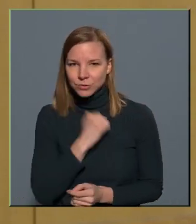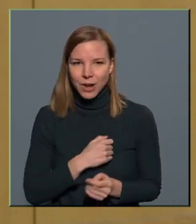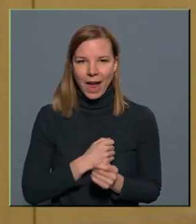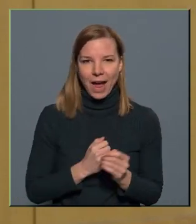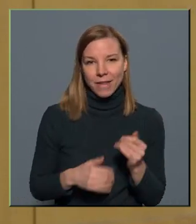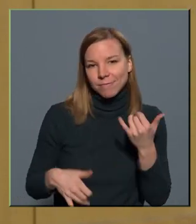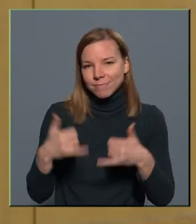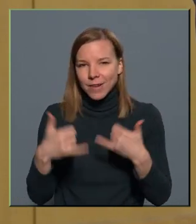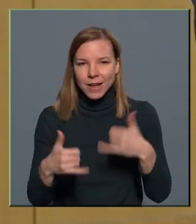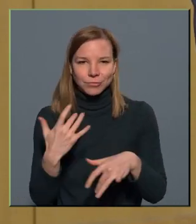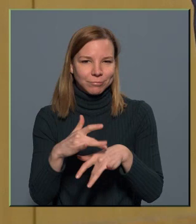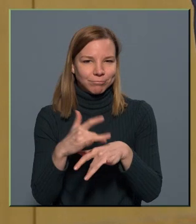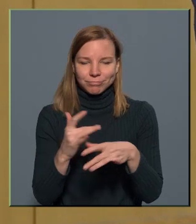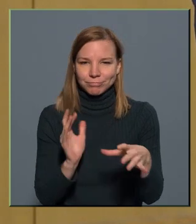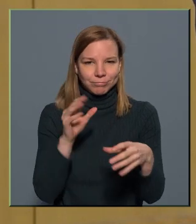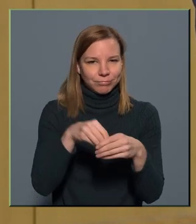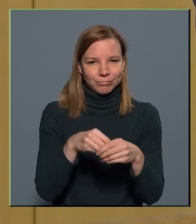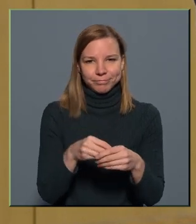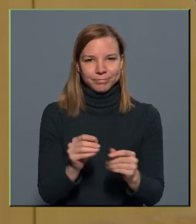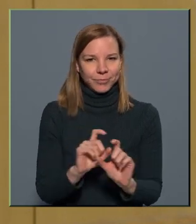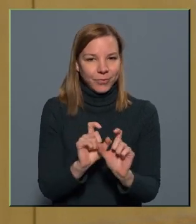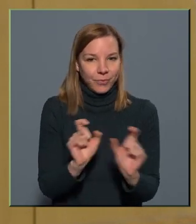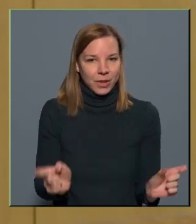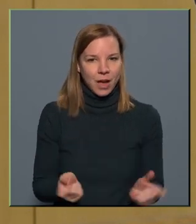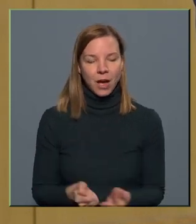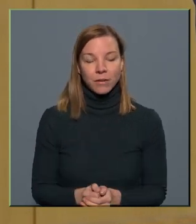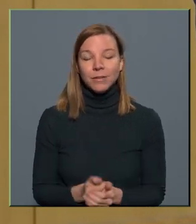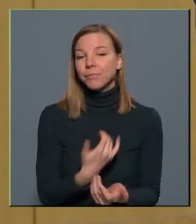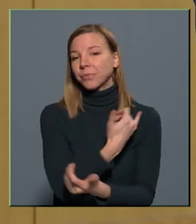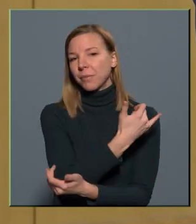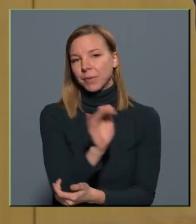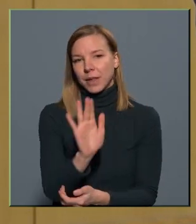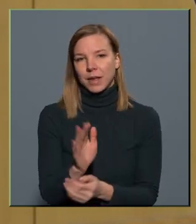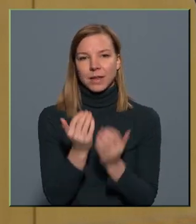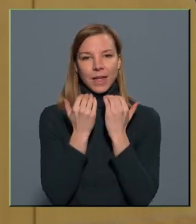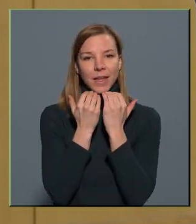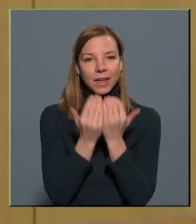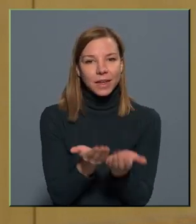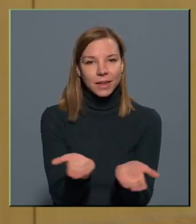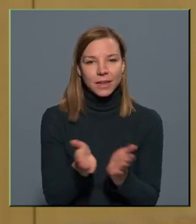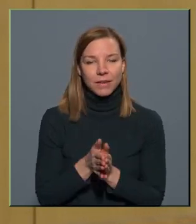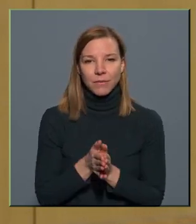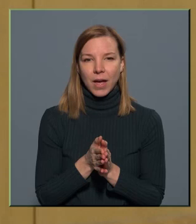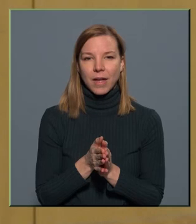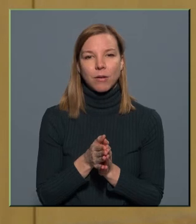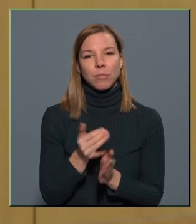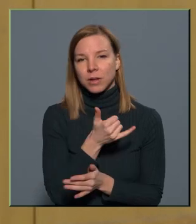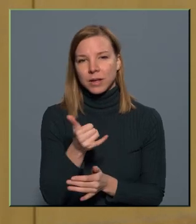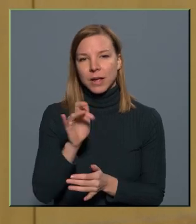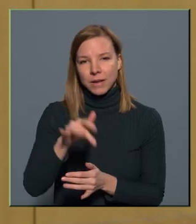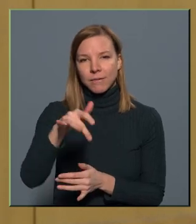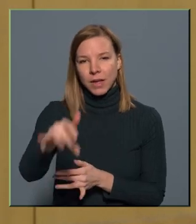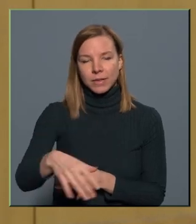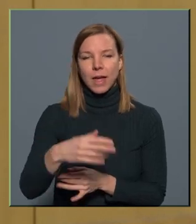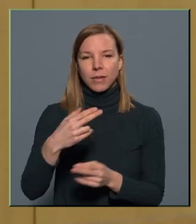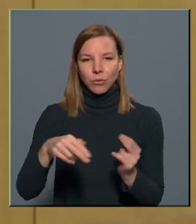megmérettetésükre. Úgyhogy én mindenkinek kívánom, hogy évről évre egyre többen adják